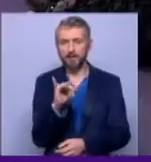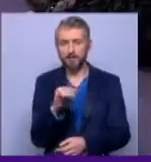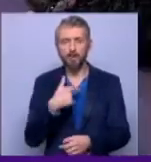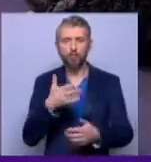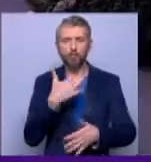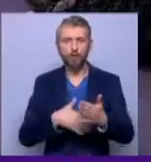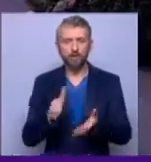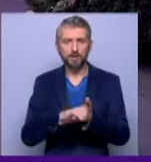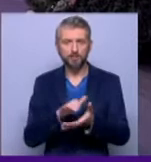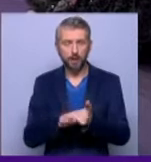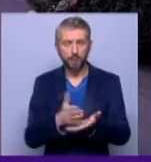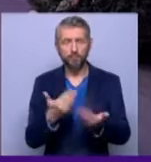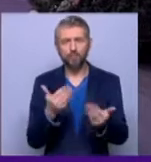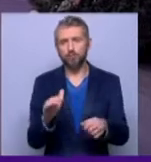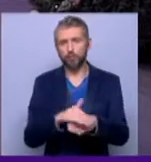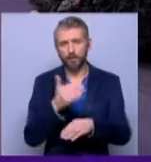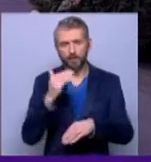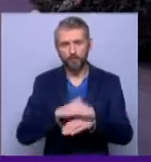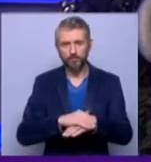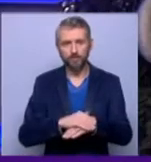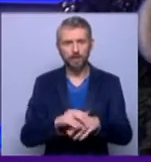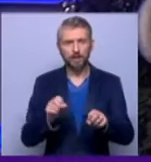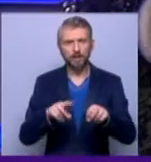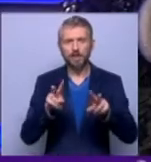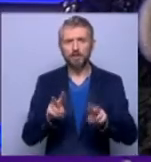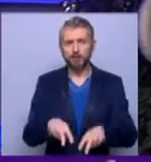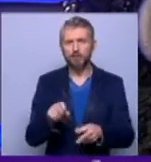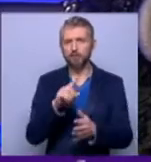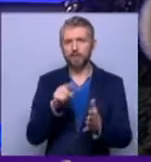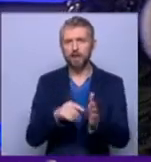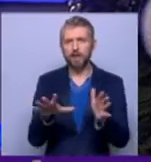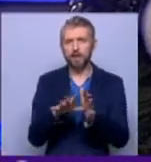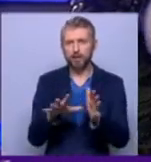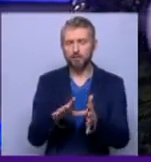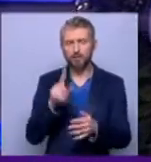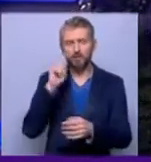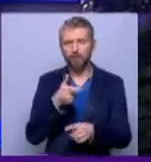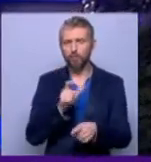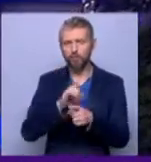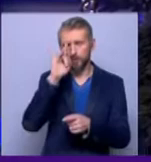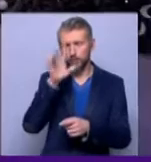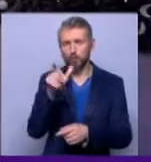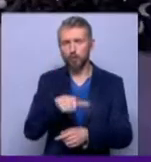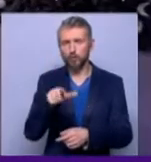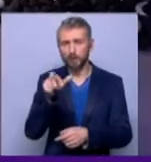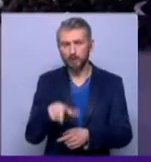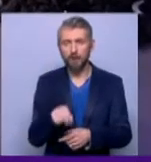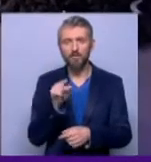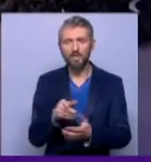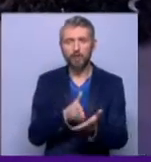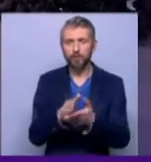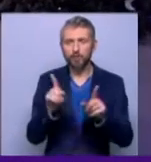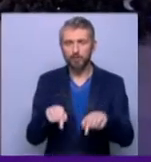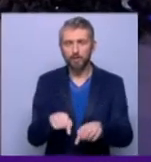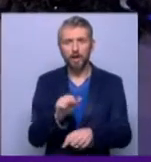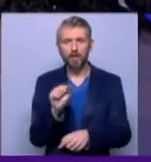його представляю. Пане Валентине, вам добрий вечір. Експерт з питань енергетики. Я знаю, що дуже відома людина і всі галузі в тому числі.